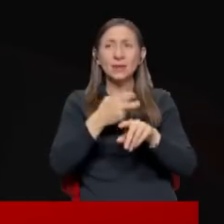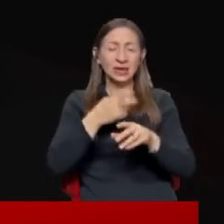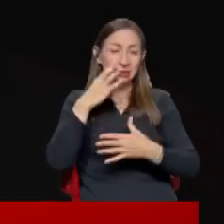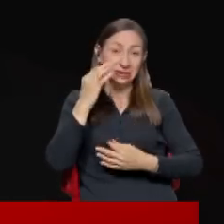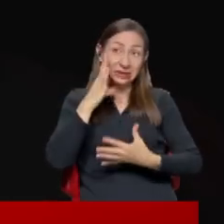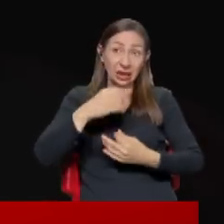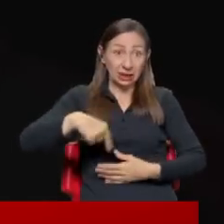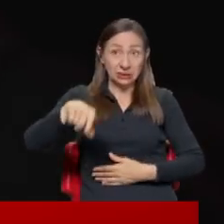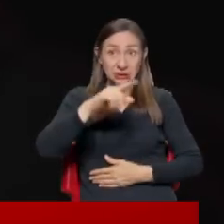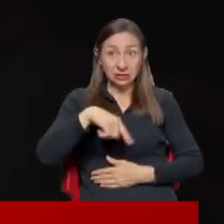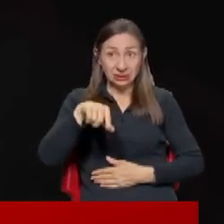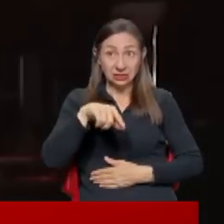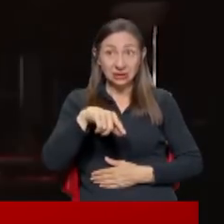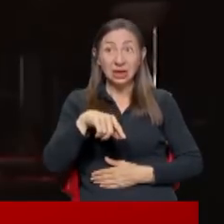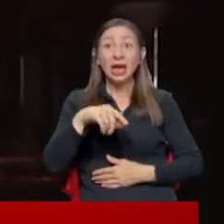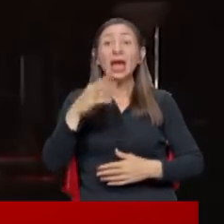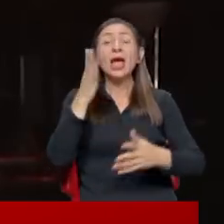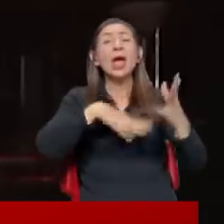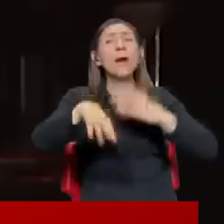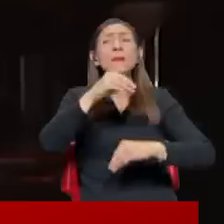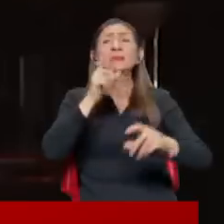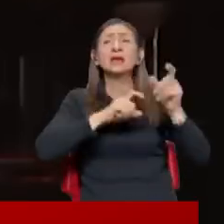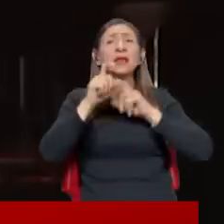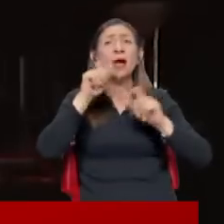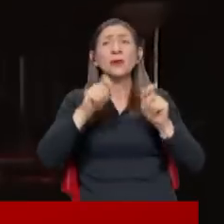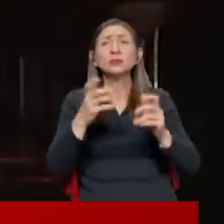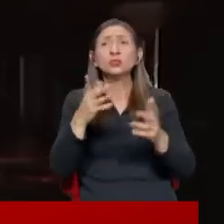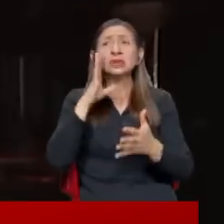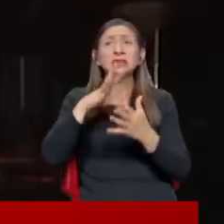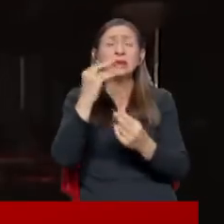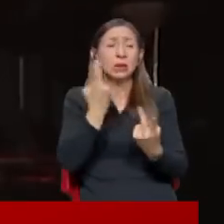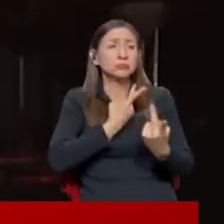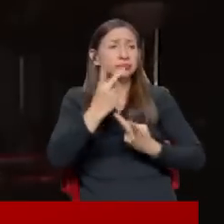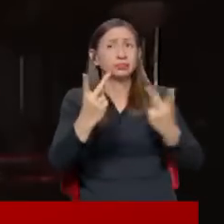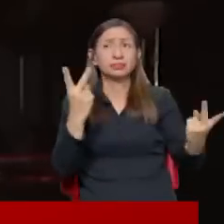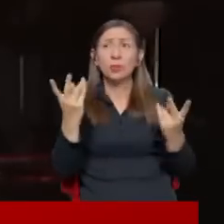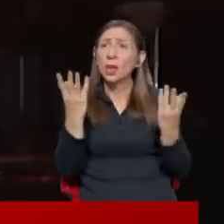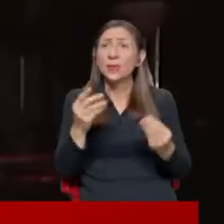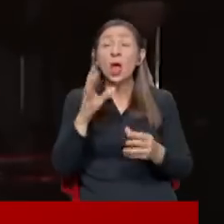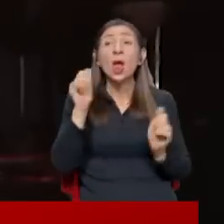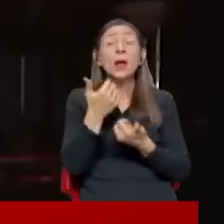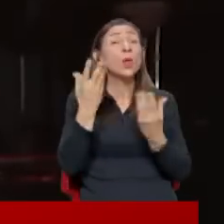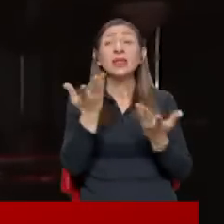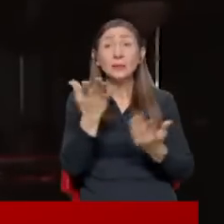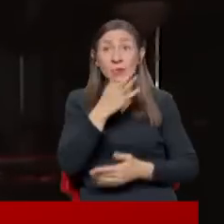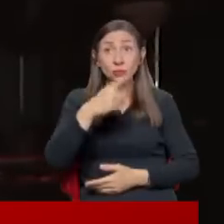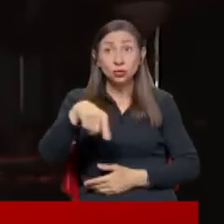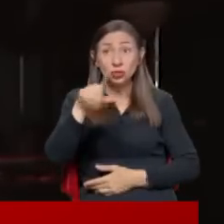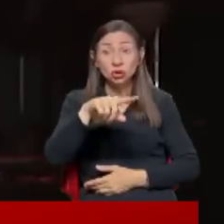varlıklarız, insanlarız. Hepimiz hata yapabiliriz. Sonuçta bu insana özgü bir şey. Önemli olan nedir biliyor